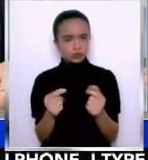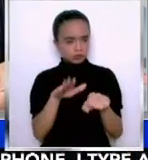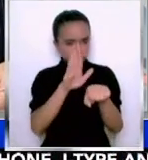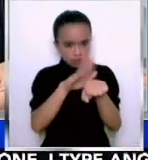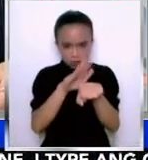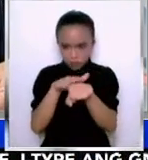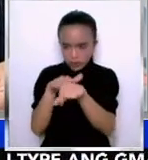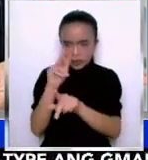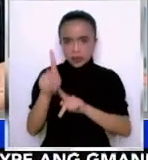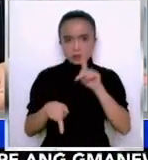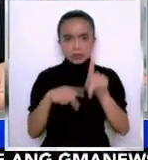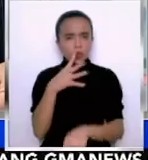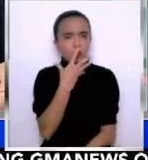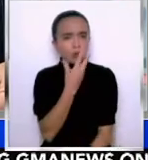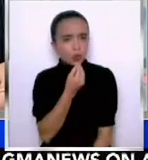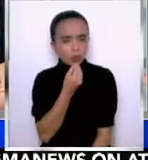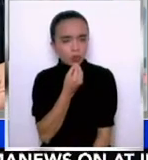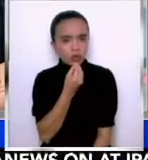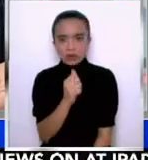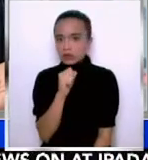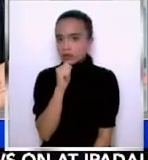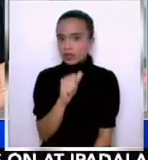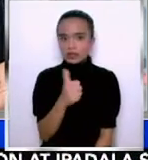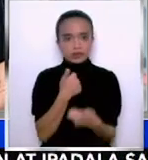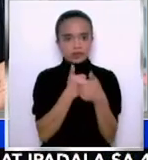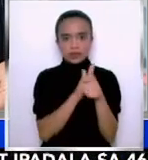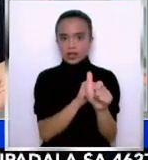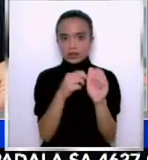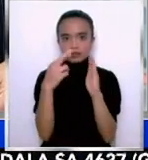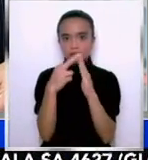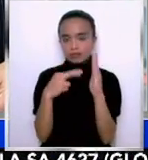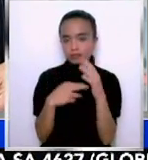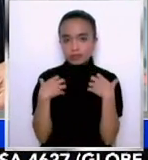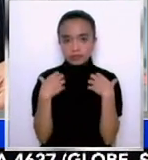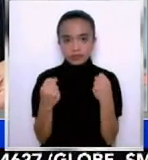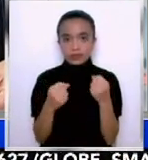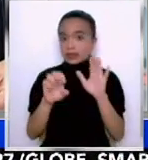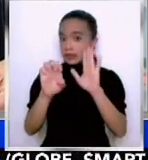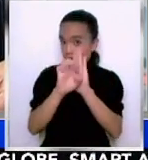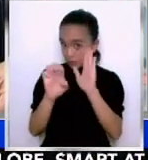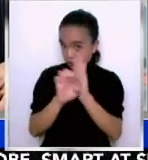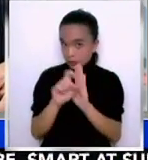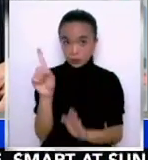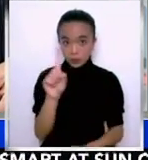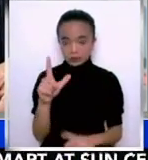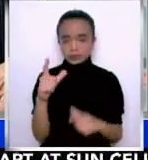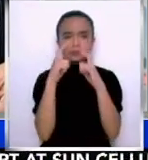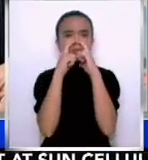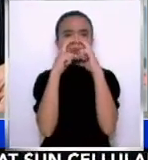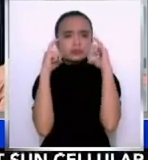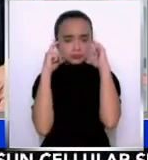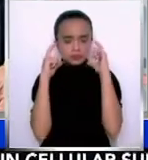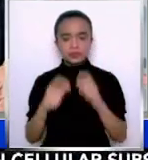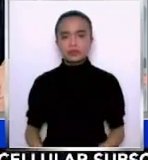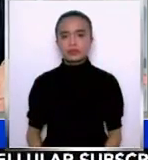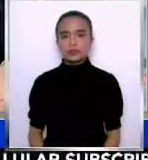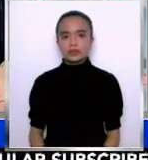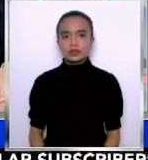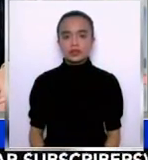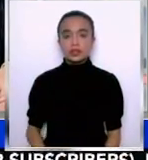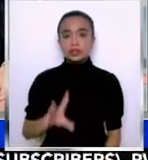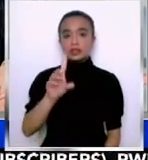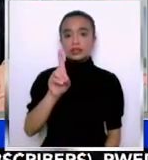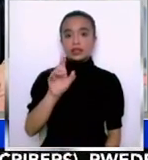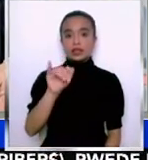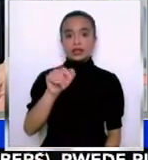hindi sumusunod sa health protocol gaya ng pagsusuot ng face mask. Paalala ng Department of Interior and Local Government